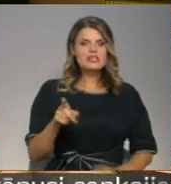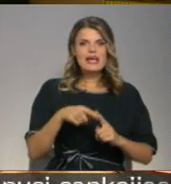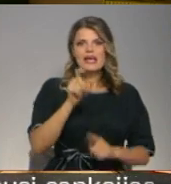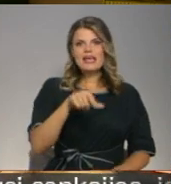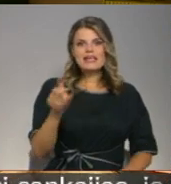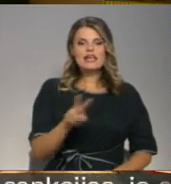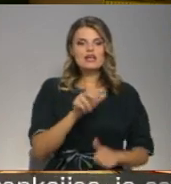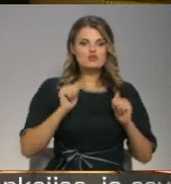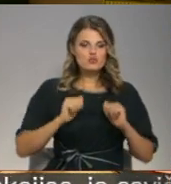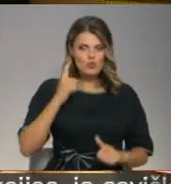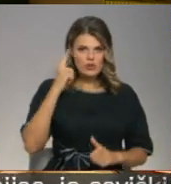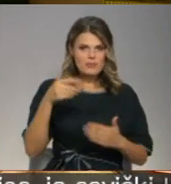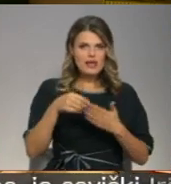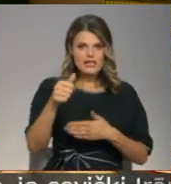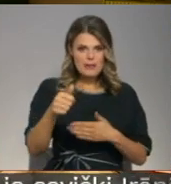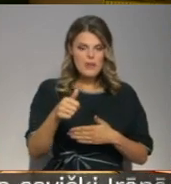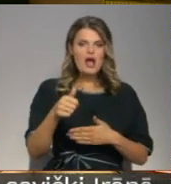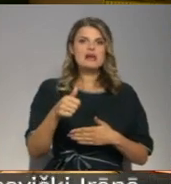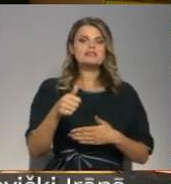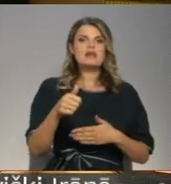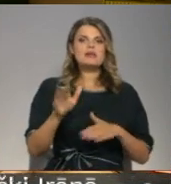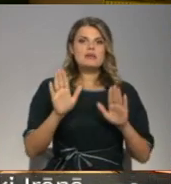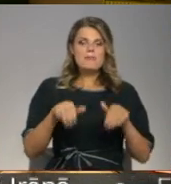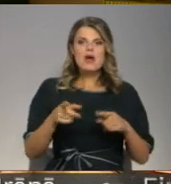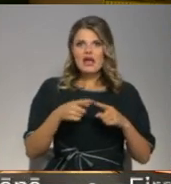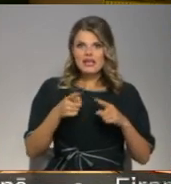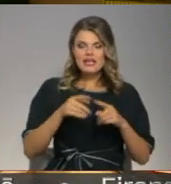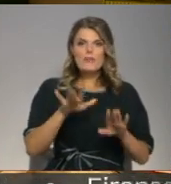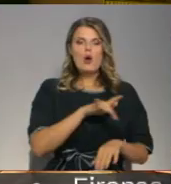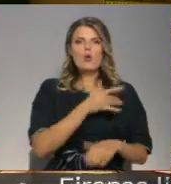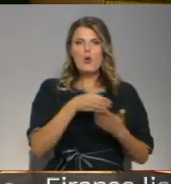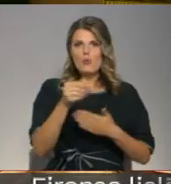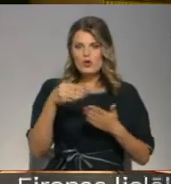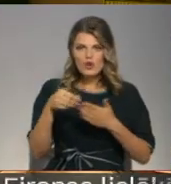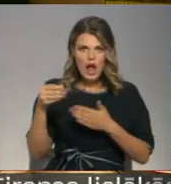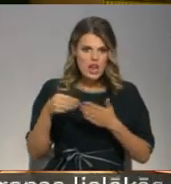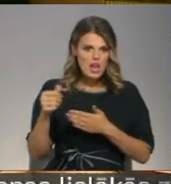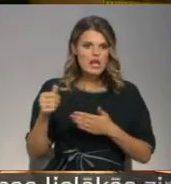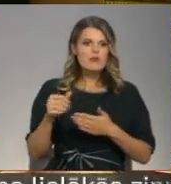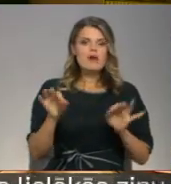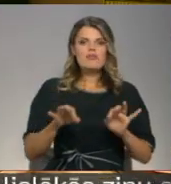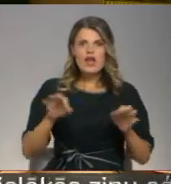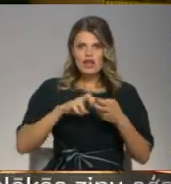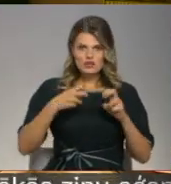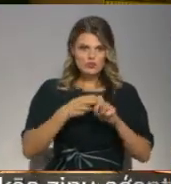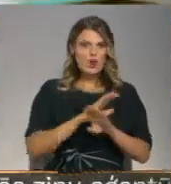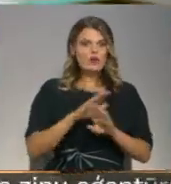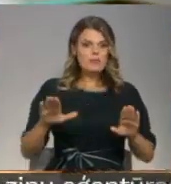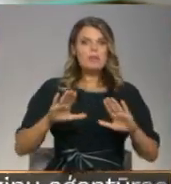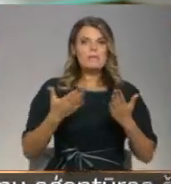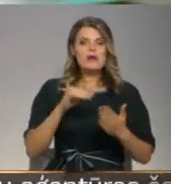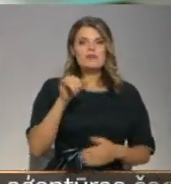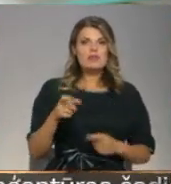kuri godprātīgi maksās par īri, par komunālajiem pakalpojumiem, nekādu problēmu nebūs. Bet,